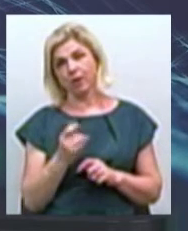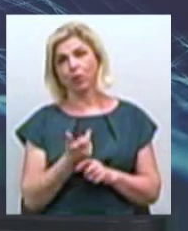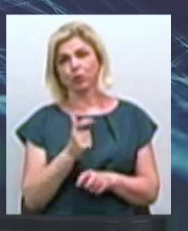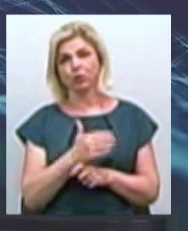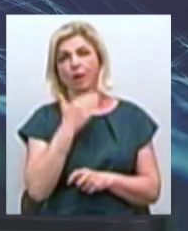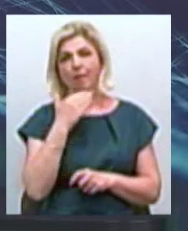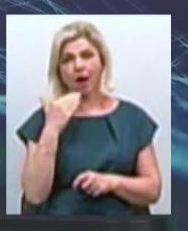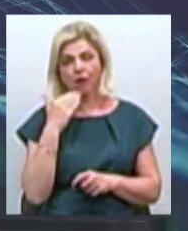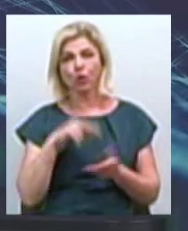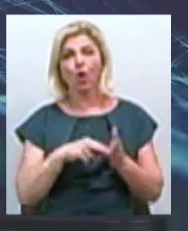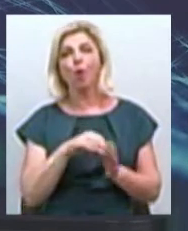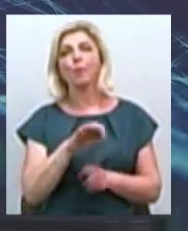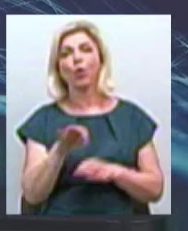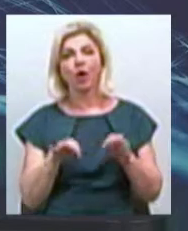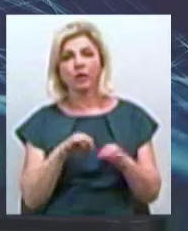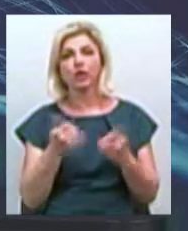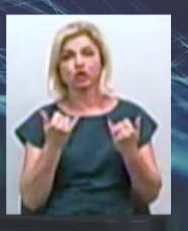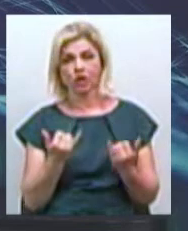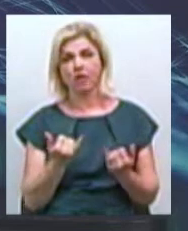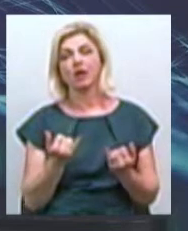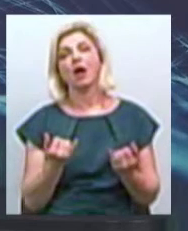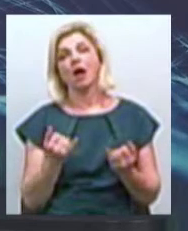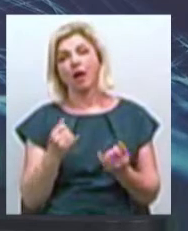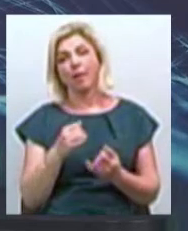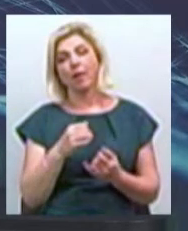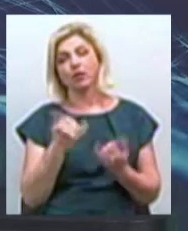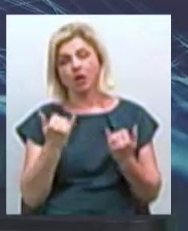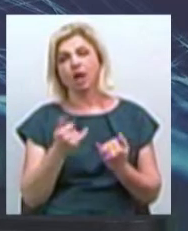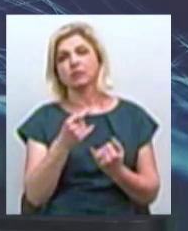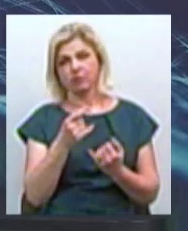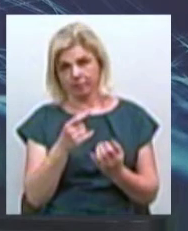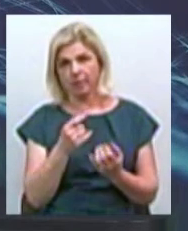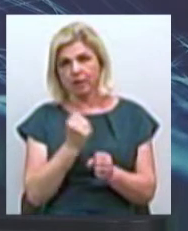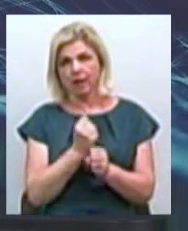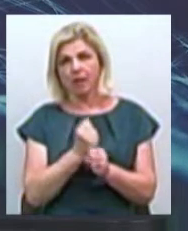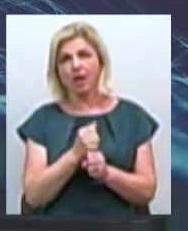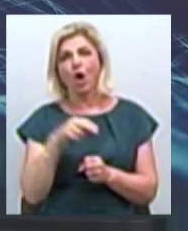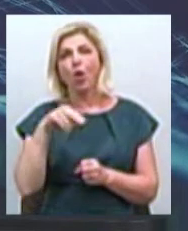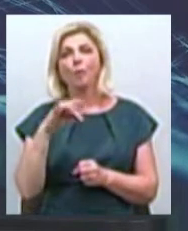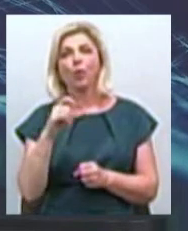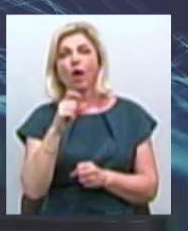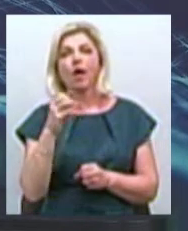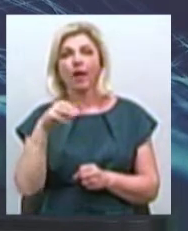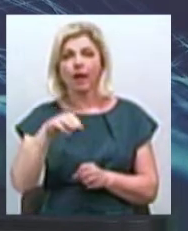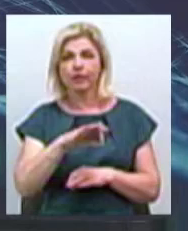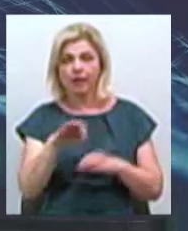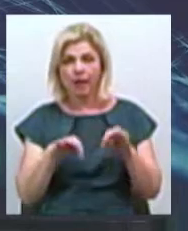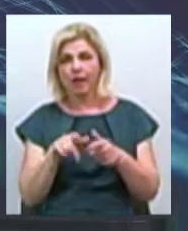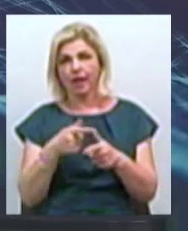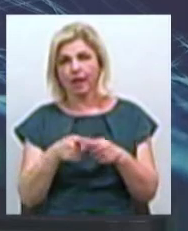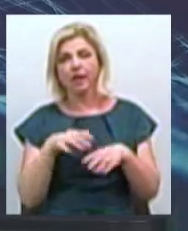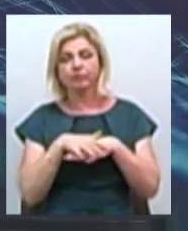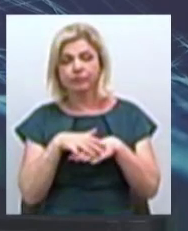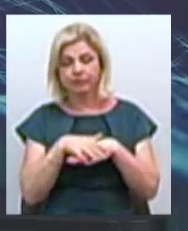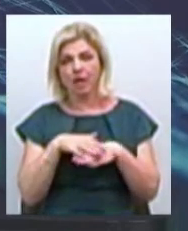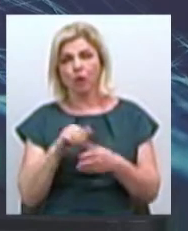багато проєктів сьогодні знаходяться на стадії або проєктування, або розробки проєктно-кошторисної документації, де це